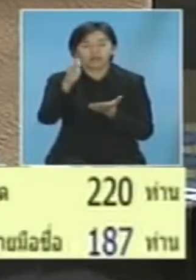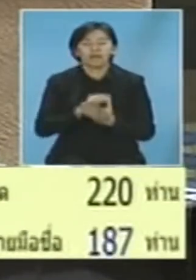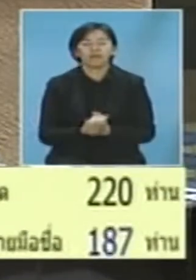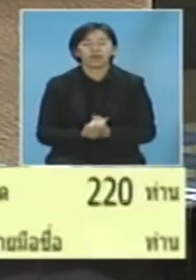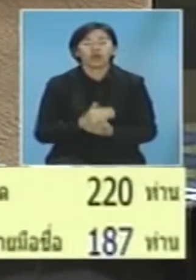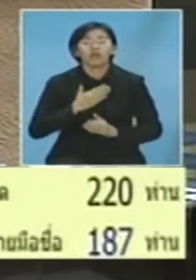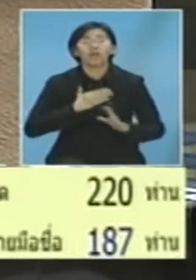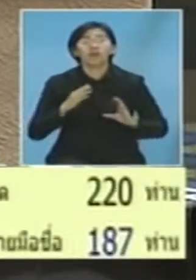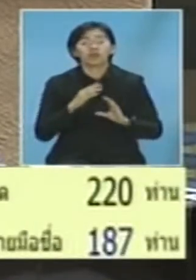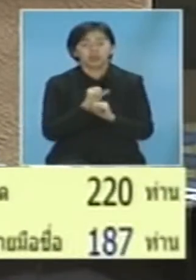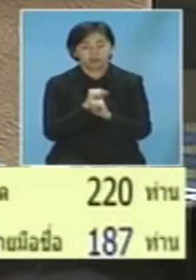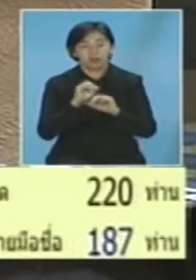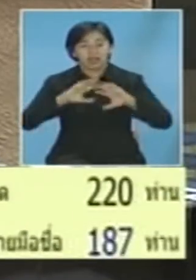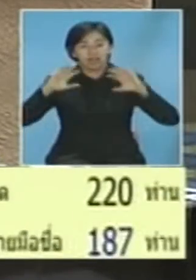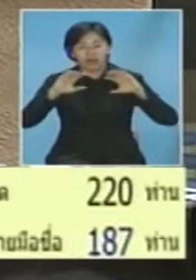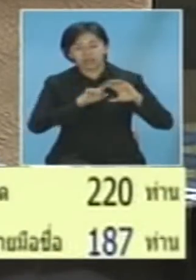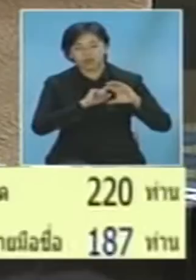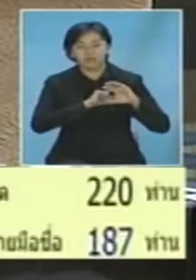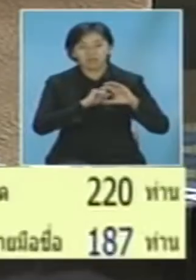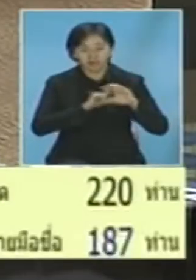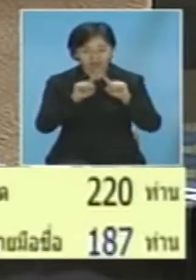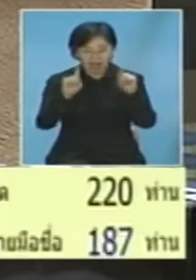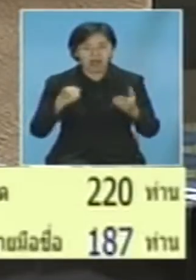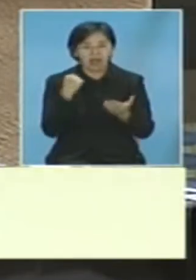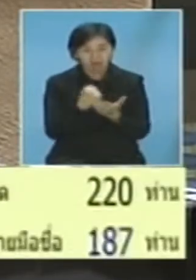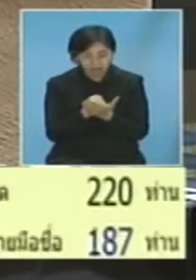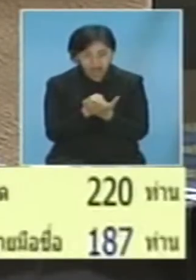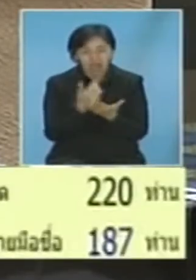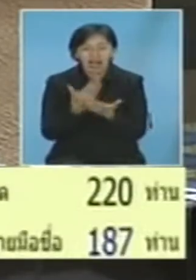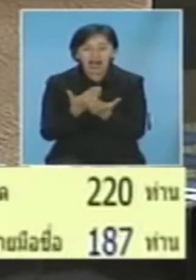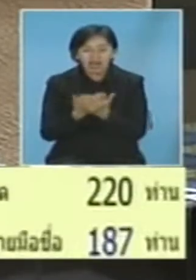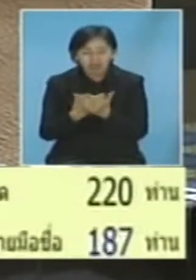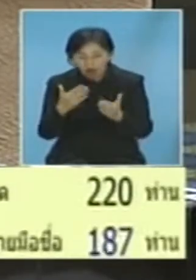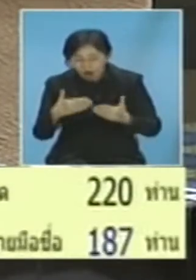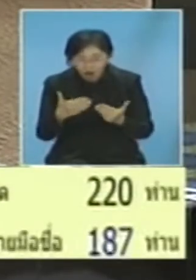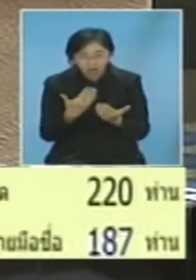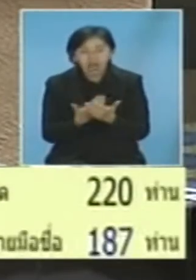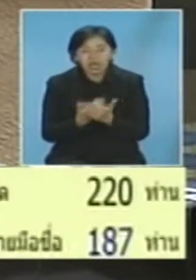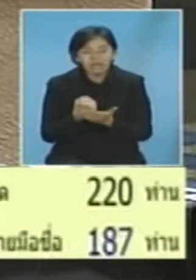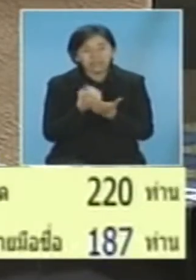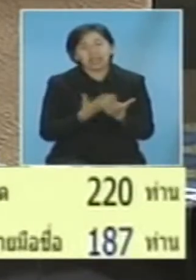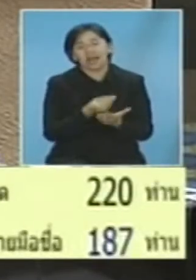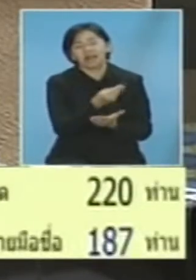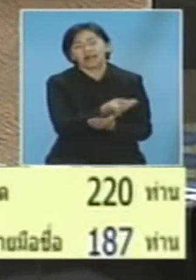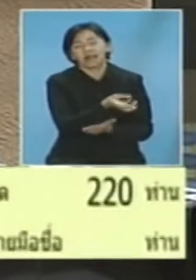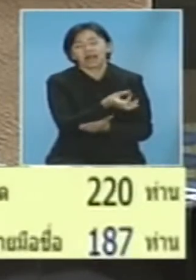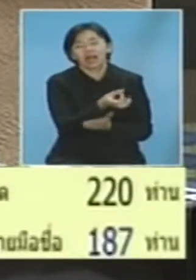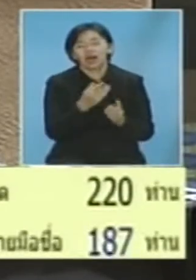รุปว่ารัฐบาลปัจจุบันจะต้องออกพันธบัตรหาเงินมาใช้หนี้โครงการรับจำนำข้าวของรัฐบ